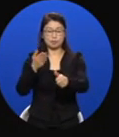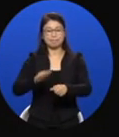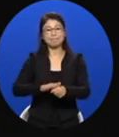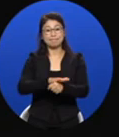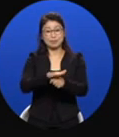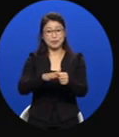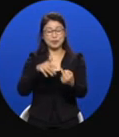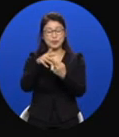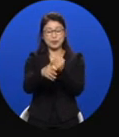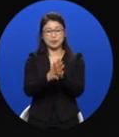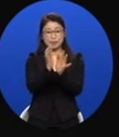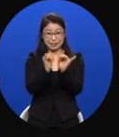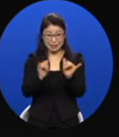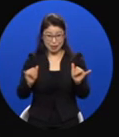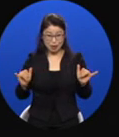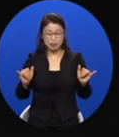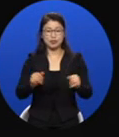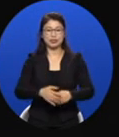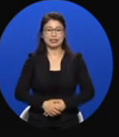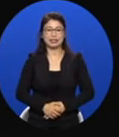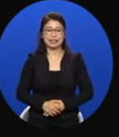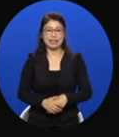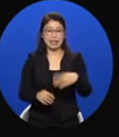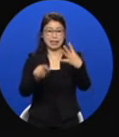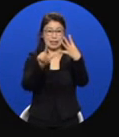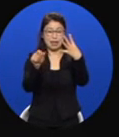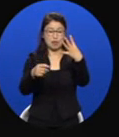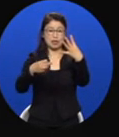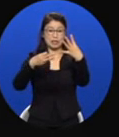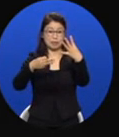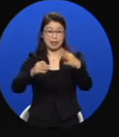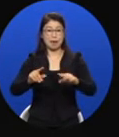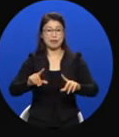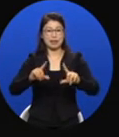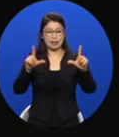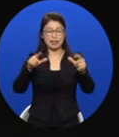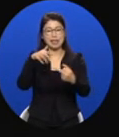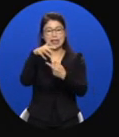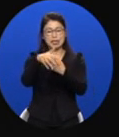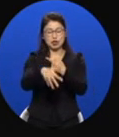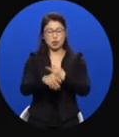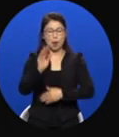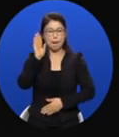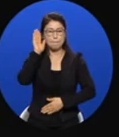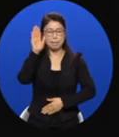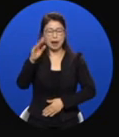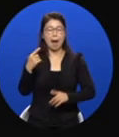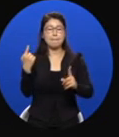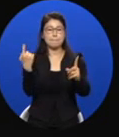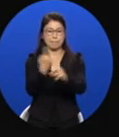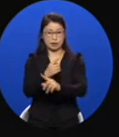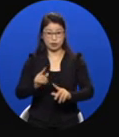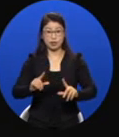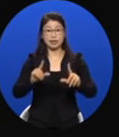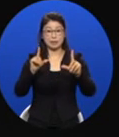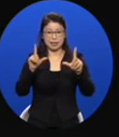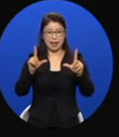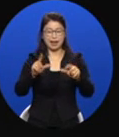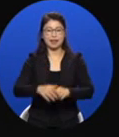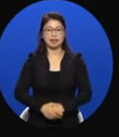사랑하는 서귀포 시민 여러분, 4월 13일은 서귀포의 미래를 바꾸는 날입니다.